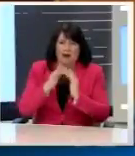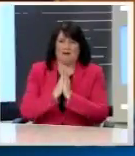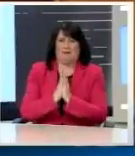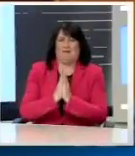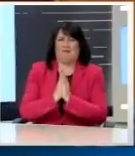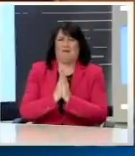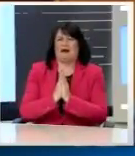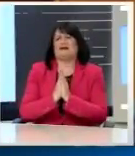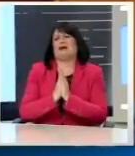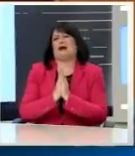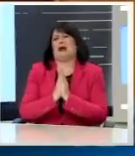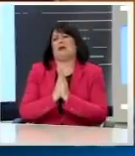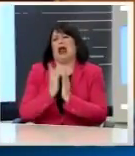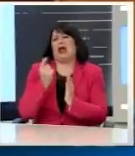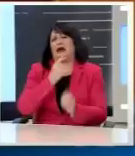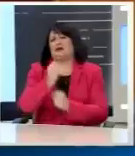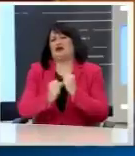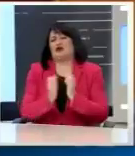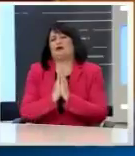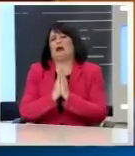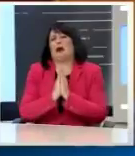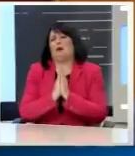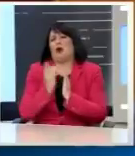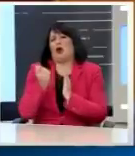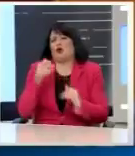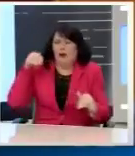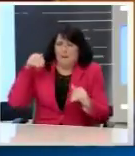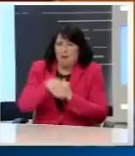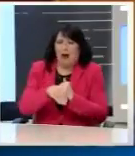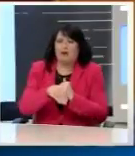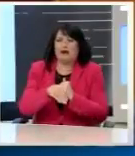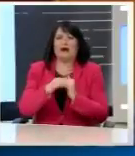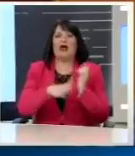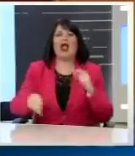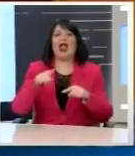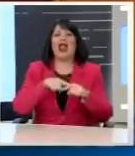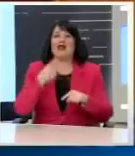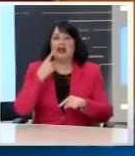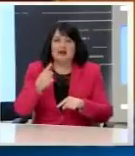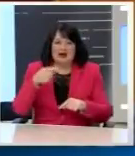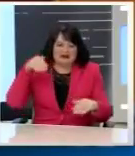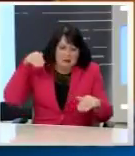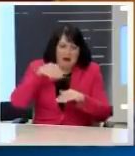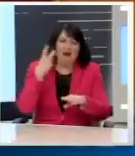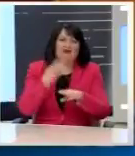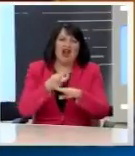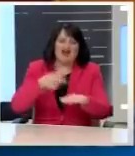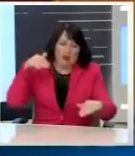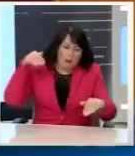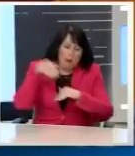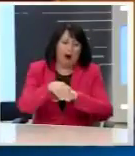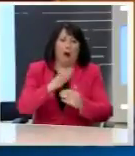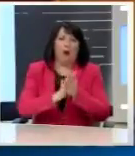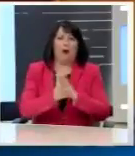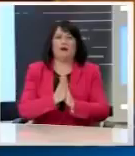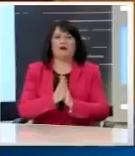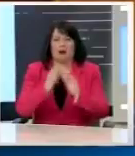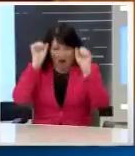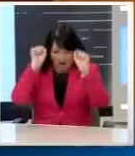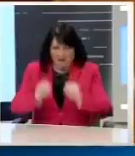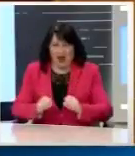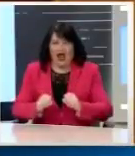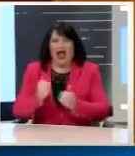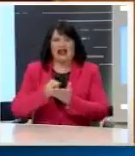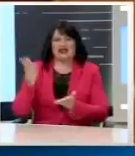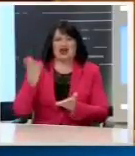παρακαλάγατε επί 1,5 σχεδόν χρόνο και η χώρα που προβλέπατε ότι θα πάει στα βράχια και θα καταρρεύσει και δεν θα κλείσουν τις